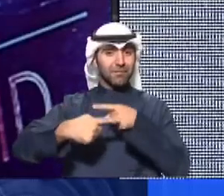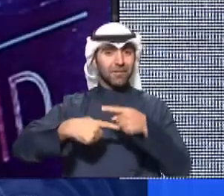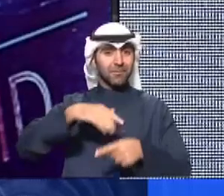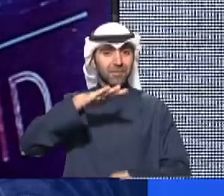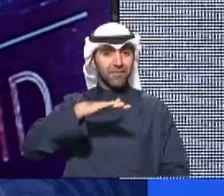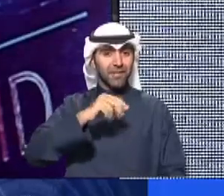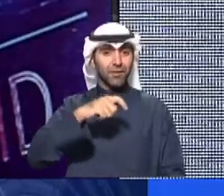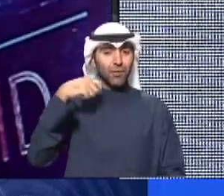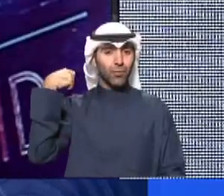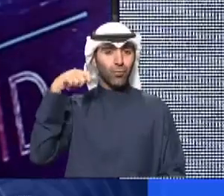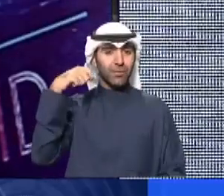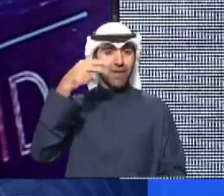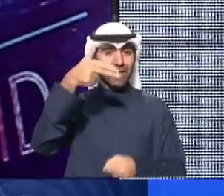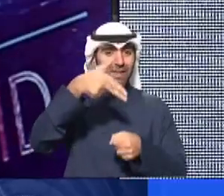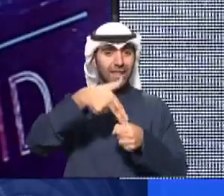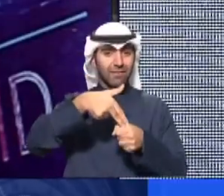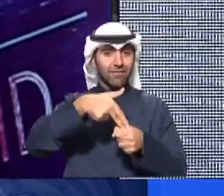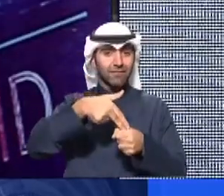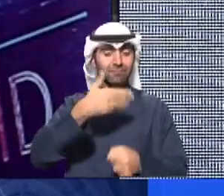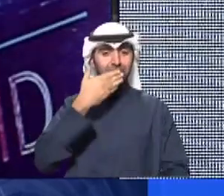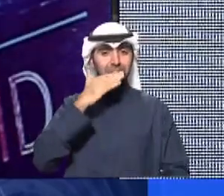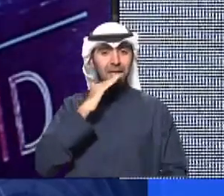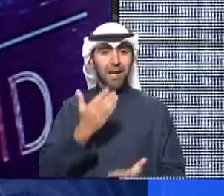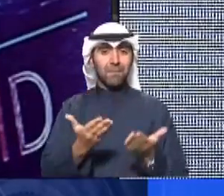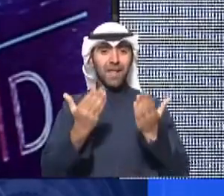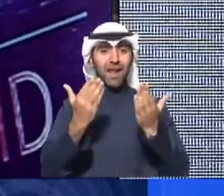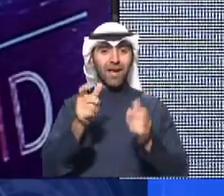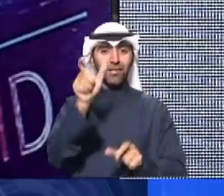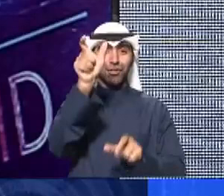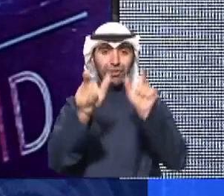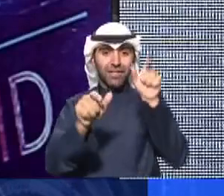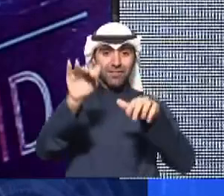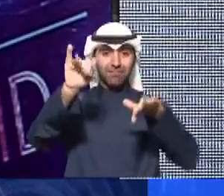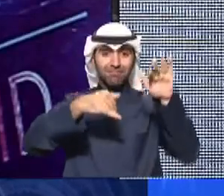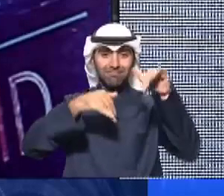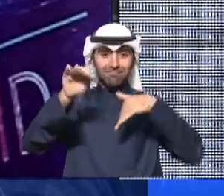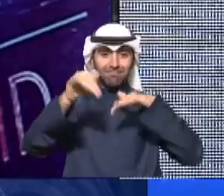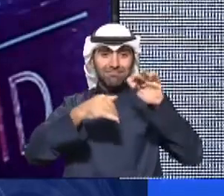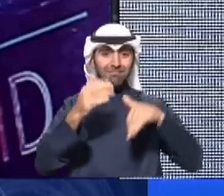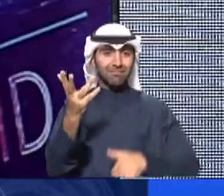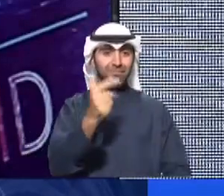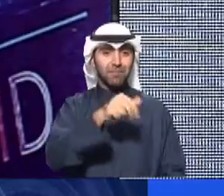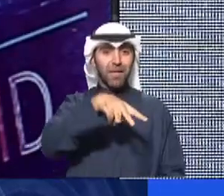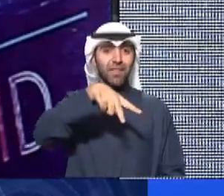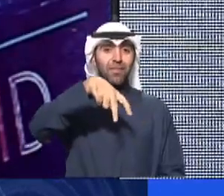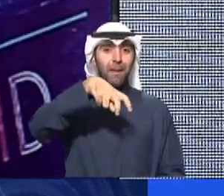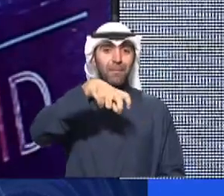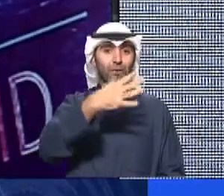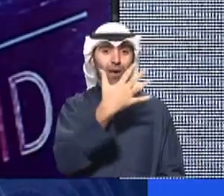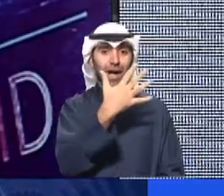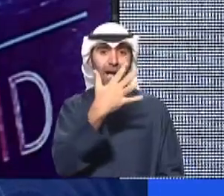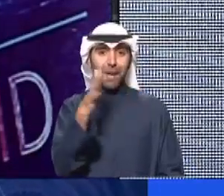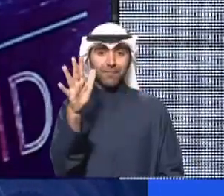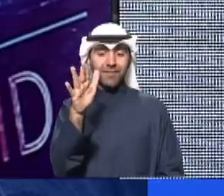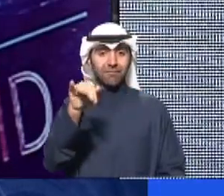أي شخص عانى من أي أعراض جانبية وقت التطعيم، بالإضافة إلى أن حتى مراجعات